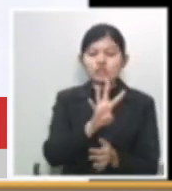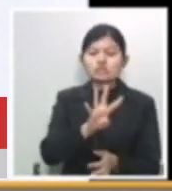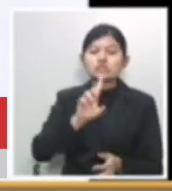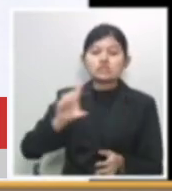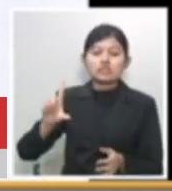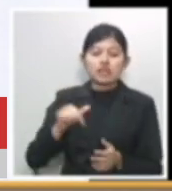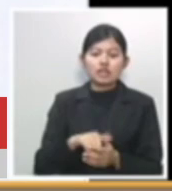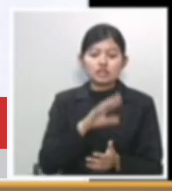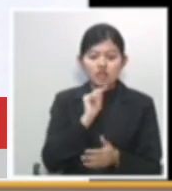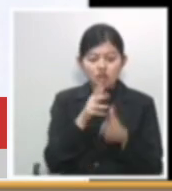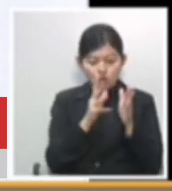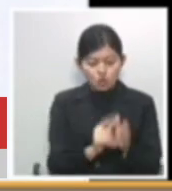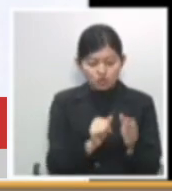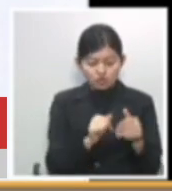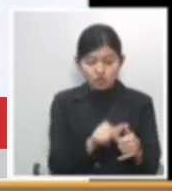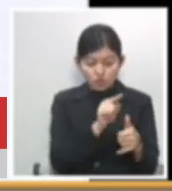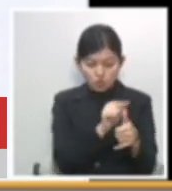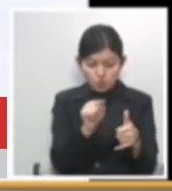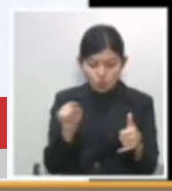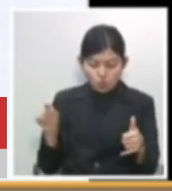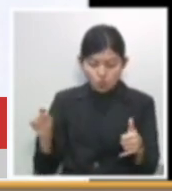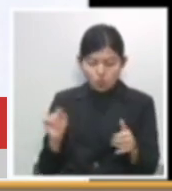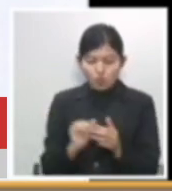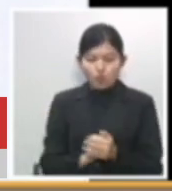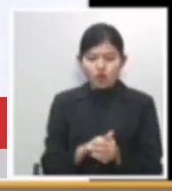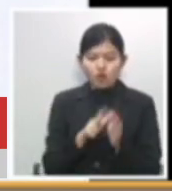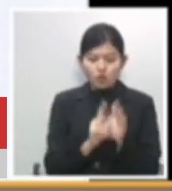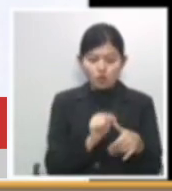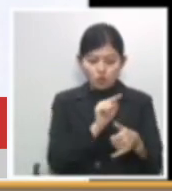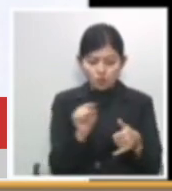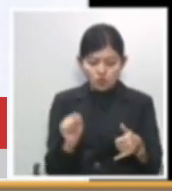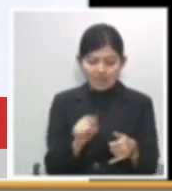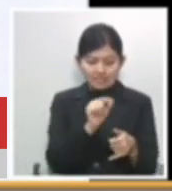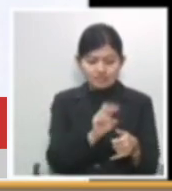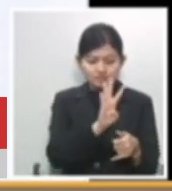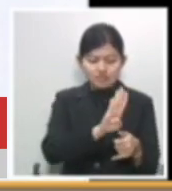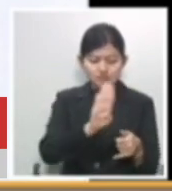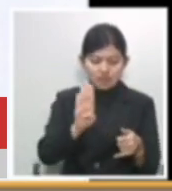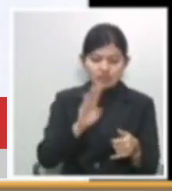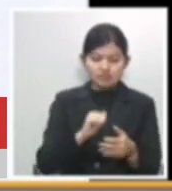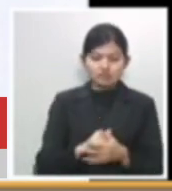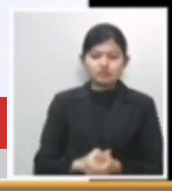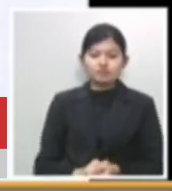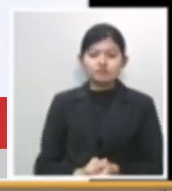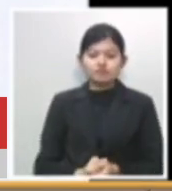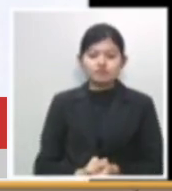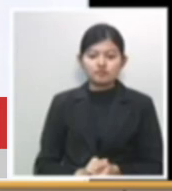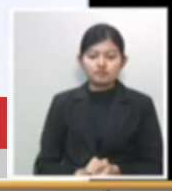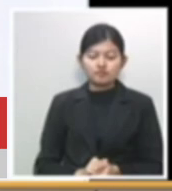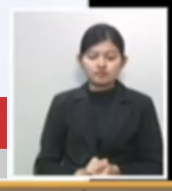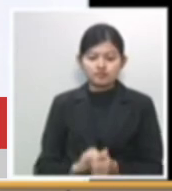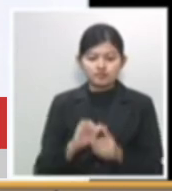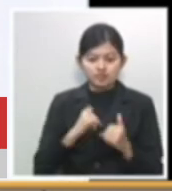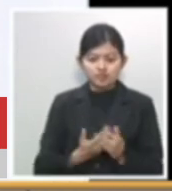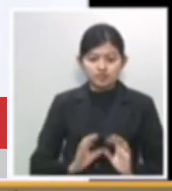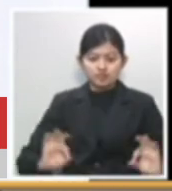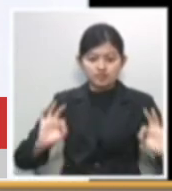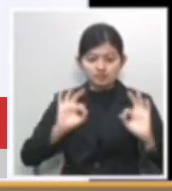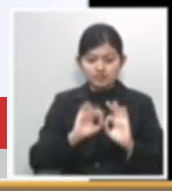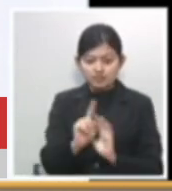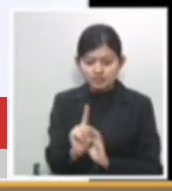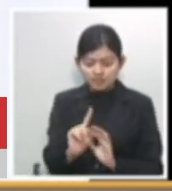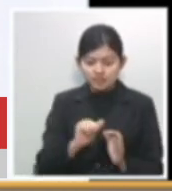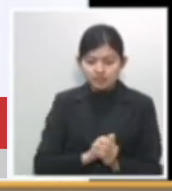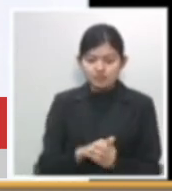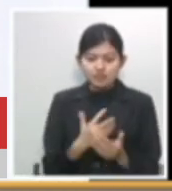าคิดเป็นรายหัวต่อวัสดุการศึกษาแล้วอยู่ที่หัวละ24บาท นะครับแต่ที่สำคัญคือมันมีค่